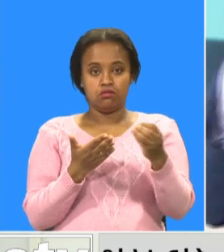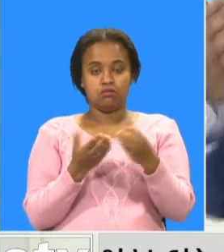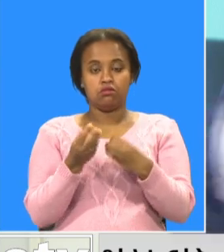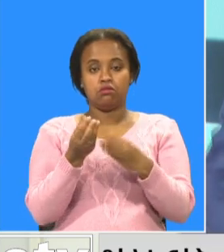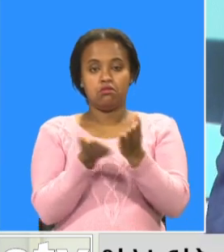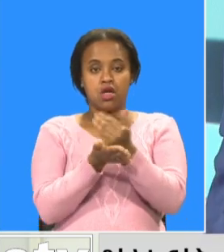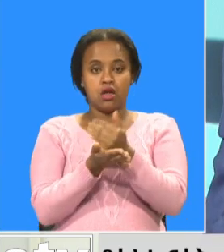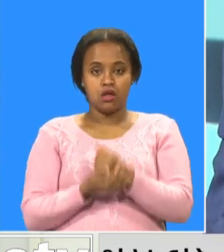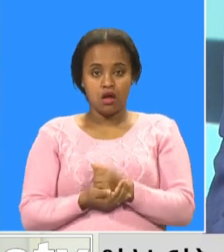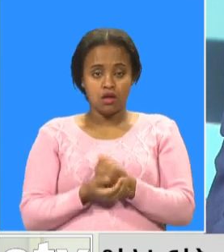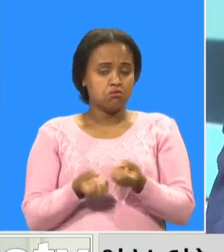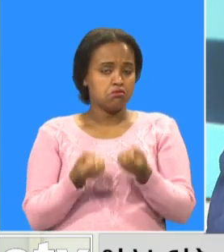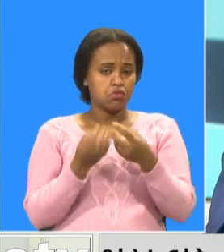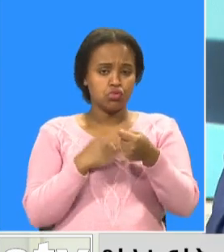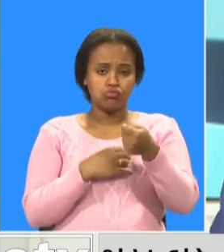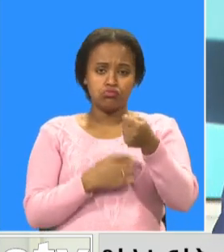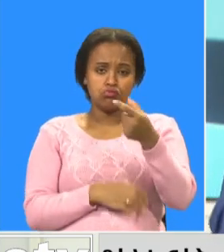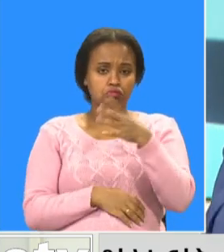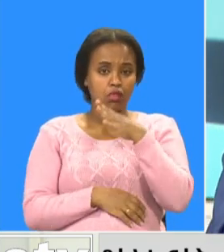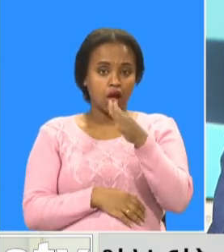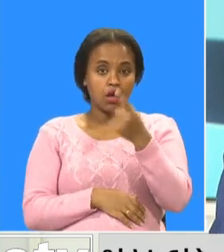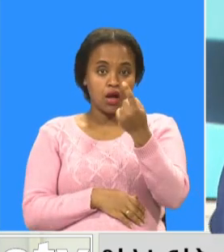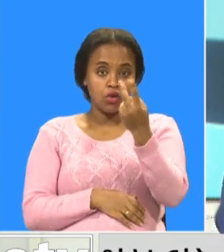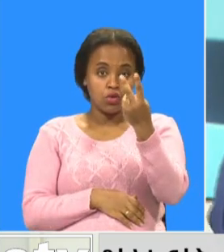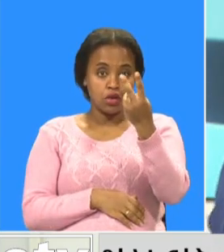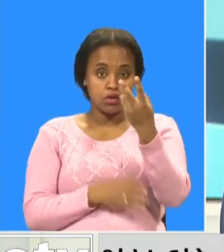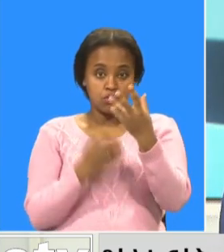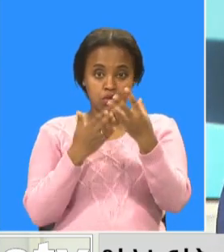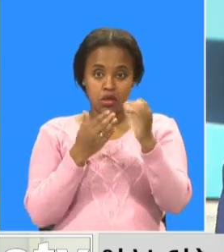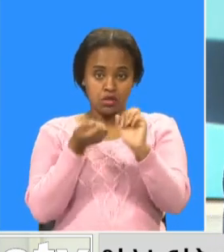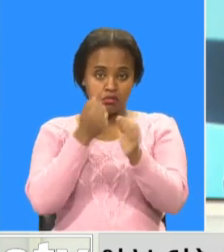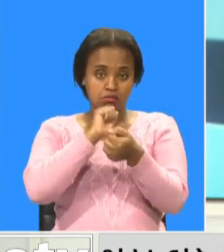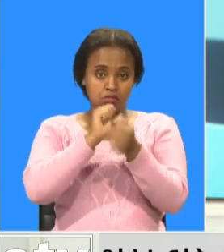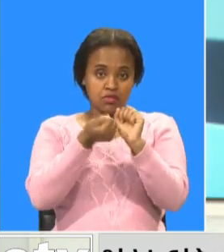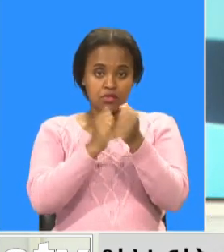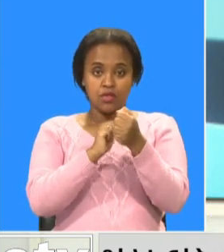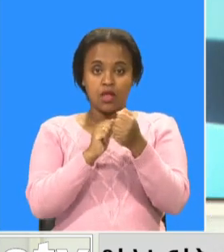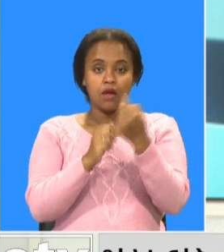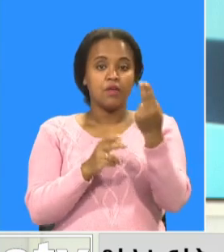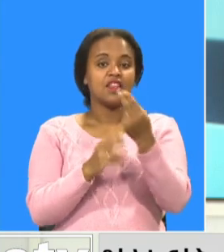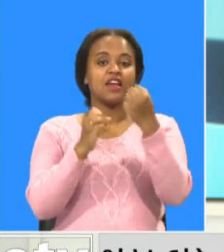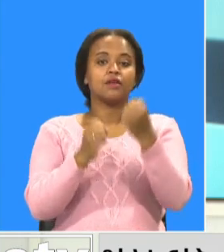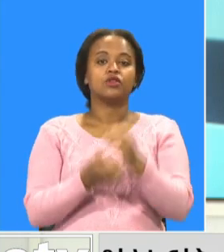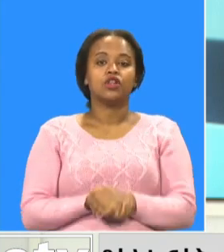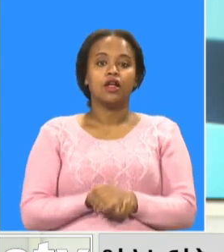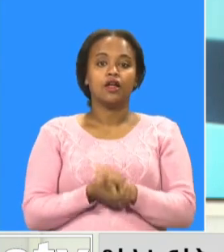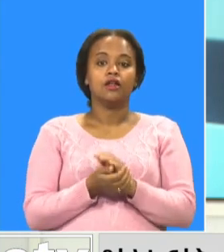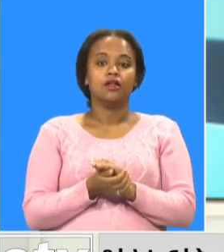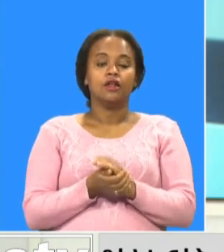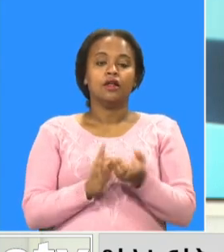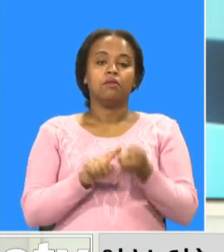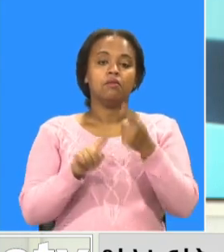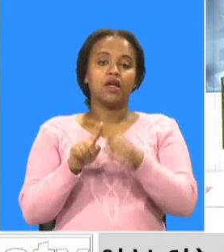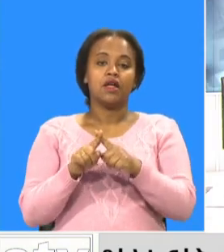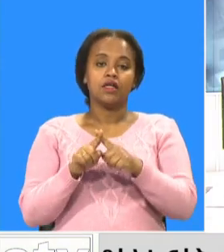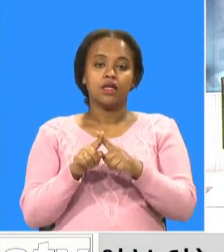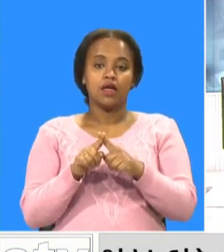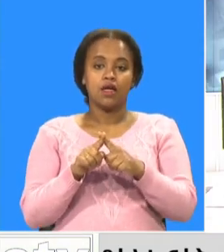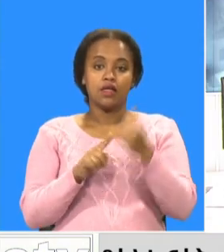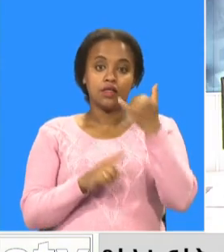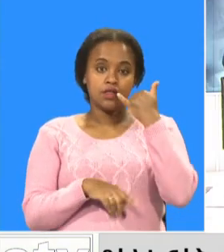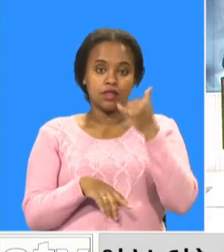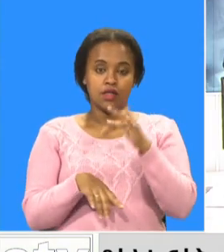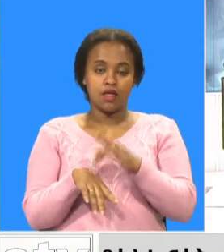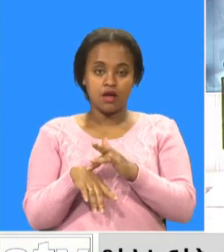ይችላል። ብዙ ውዶች አይደሉም እና አንድ ሁለትም ገዛ የለዋወጥ መጠቀም ይችላል። መከመለሳለል ጨርስ ታሳብ ካለ ተመልካች እንዳናቆይ